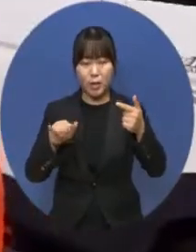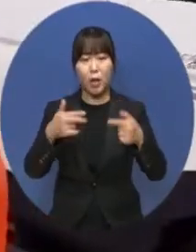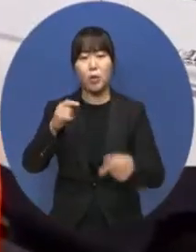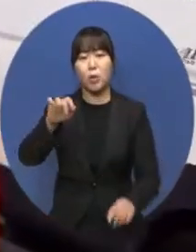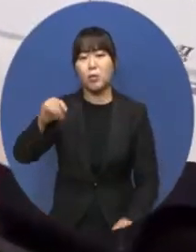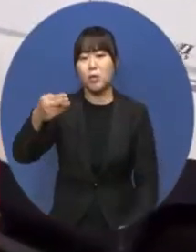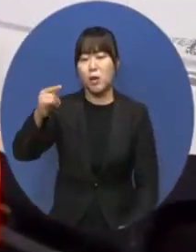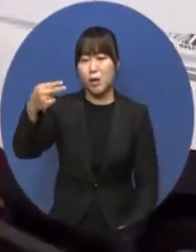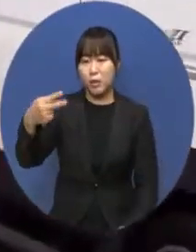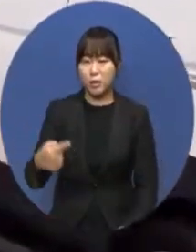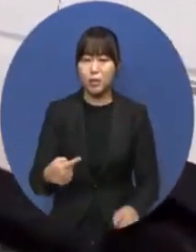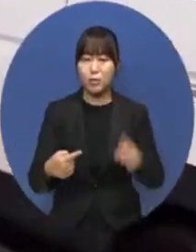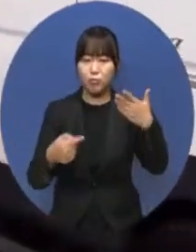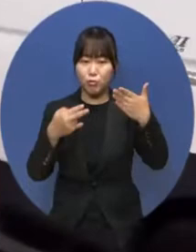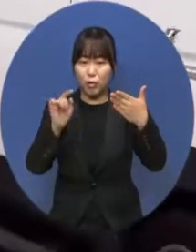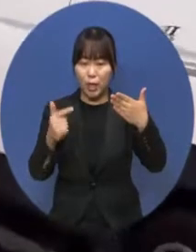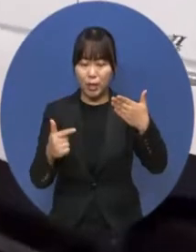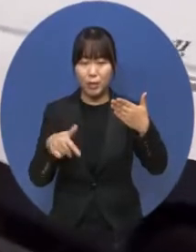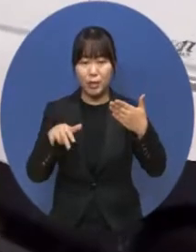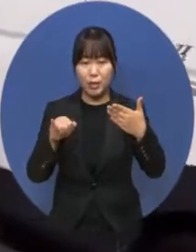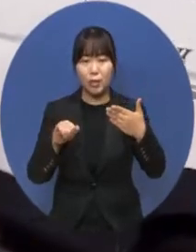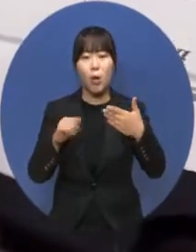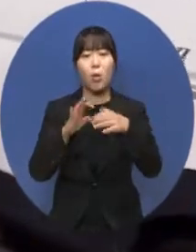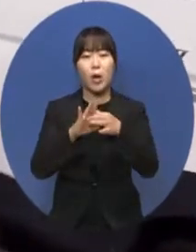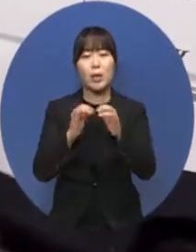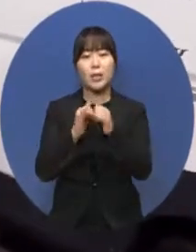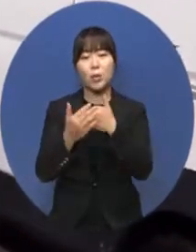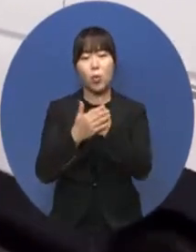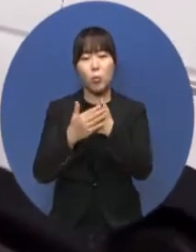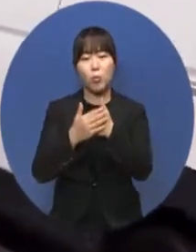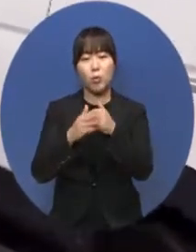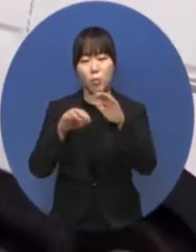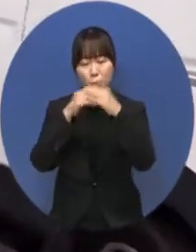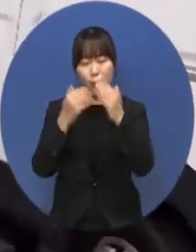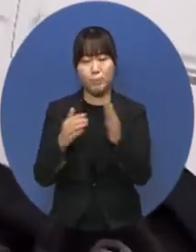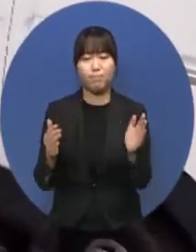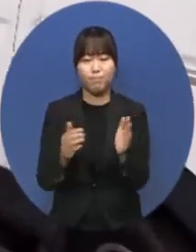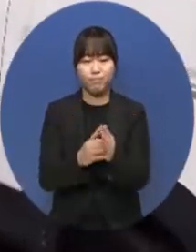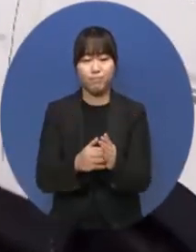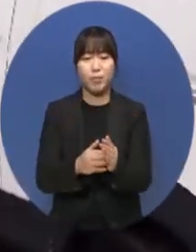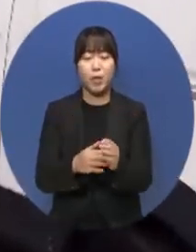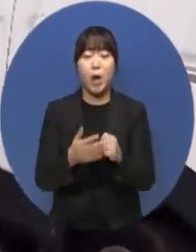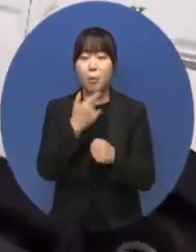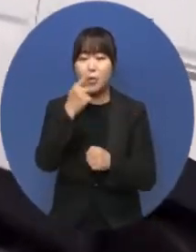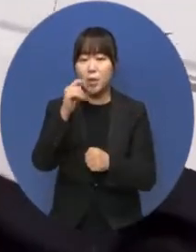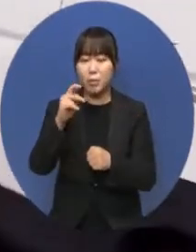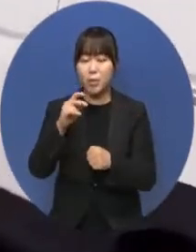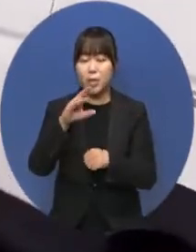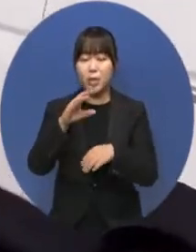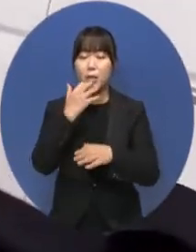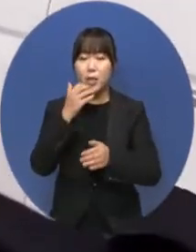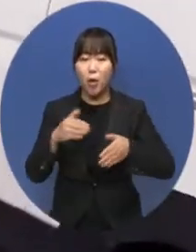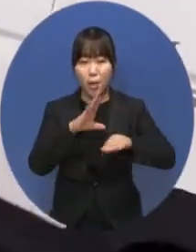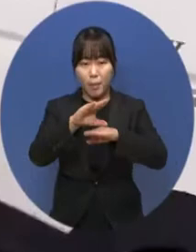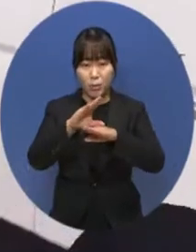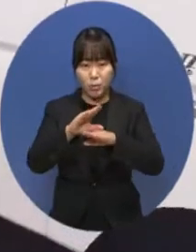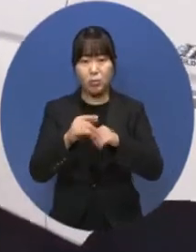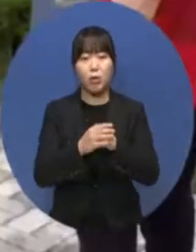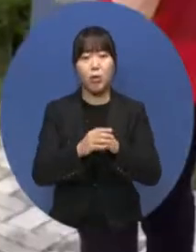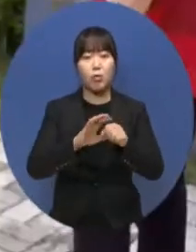9단지에서 관계자들의 도움으로 나눔을 마쳤습니다. 복지TV 경기방송 사회공헌팀은 국제